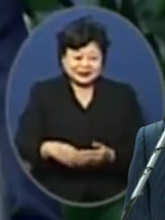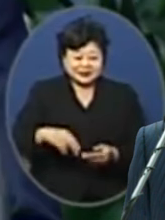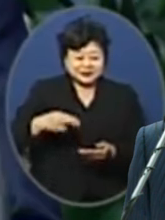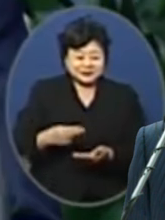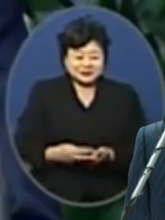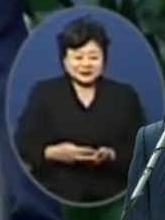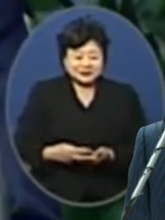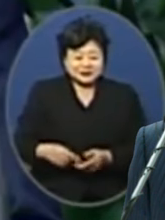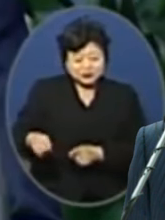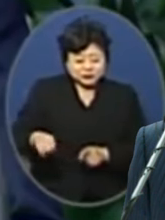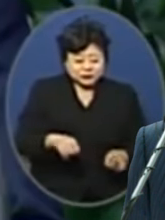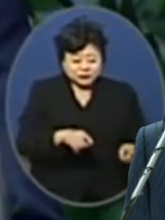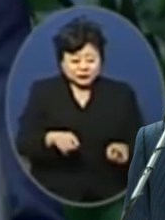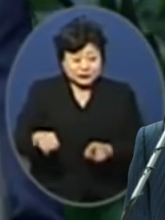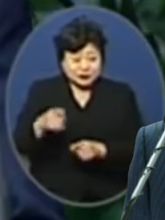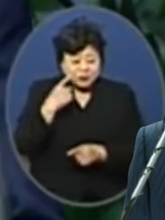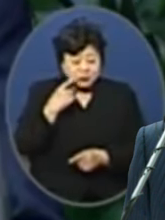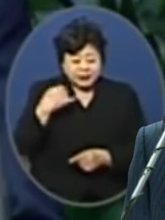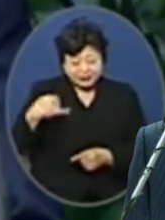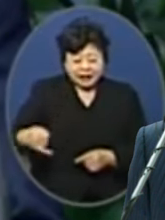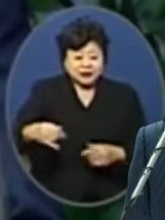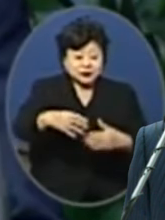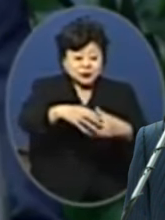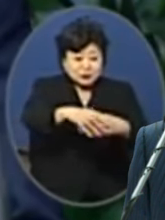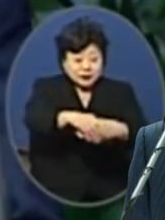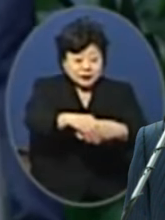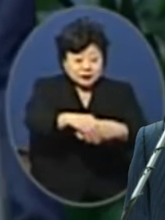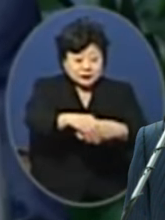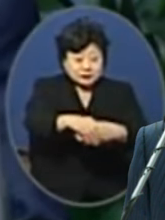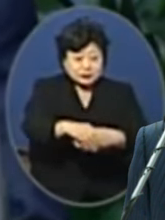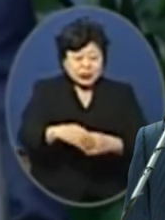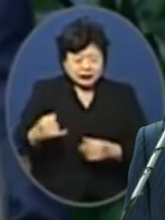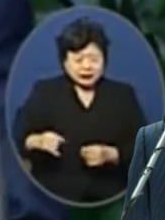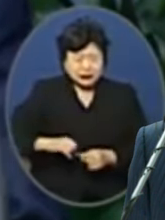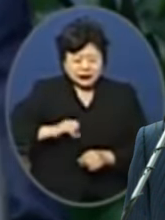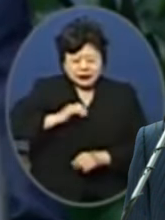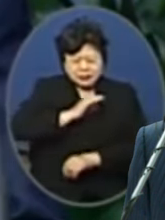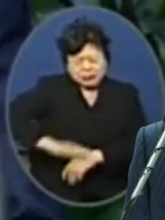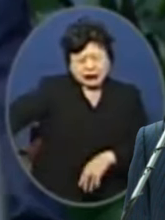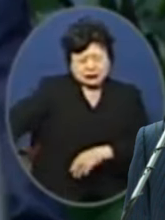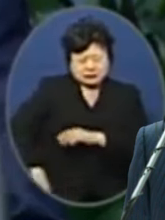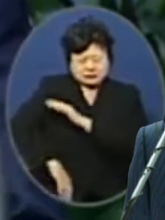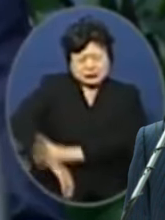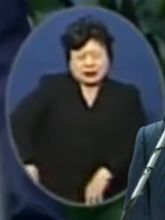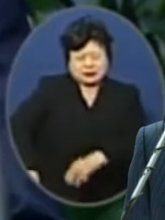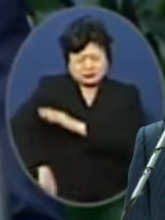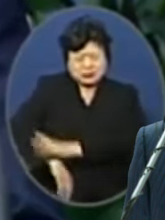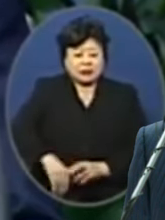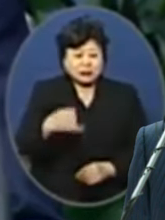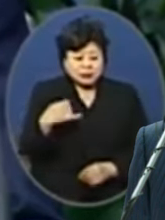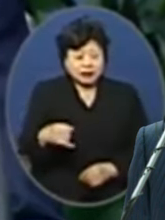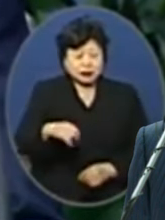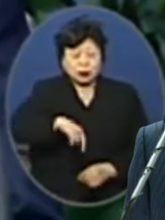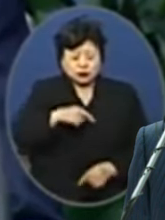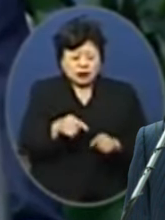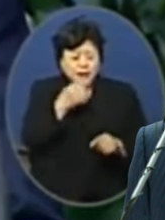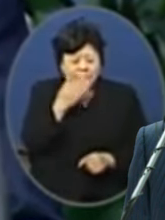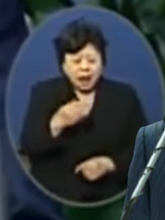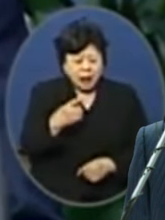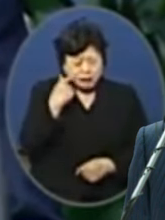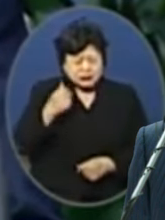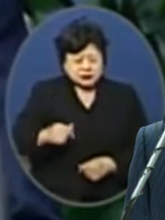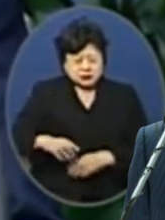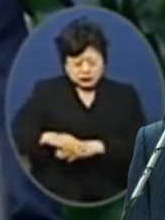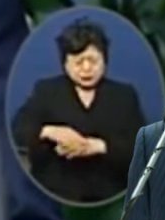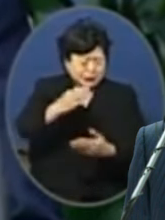지지러 가면은 딸님이 손을 저기가 꽉 잡으면 자꾸 손을 틀어 버려요 내가 그럴 수 있는데 왜 아버지가